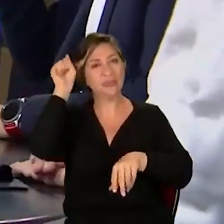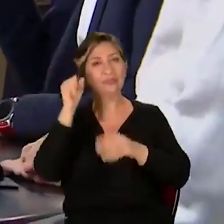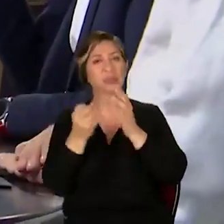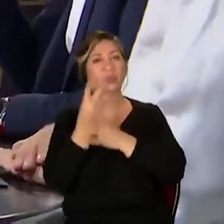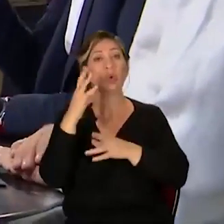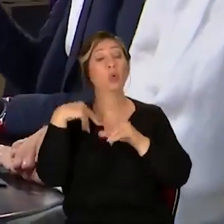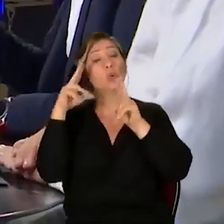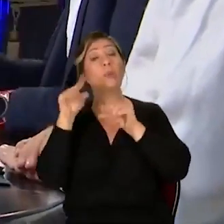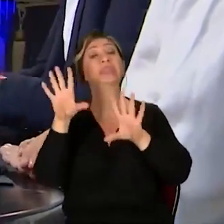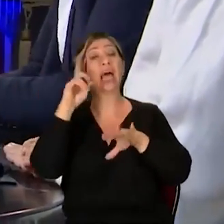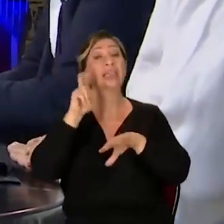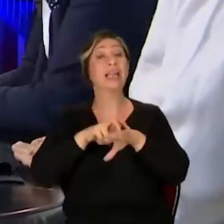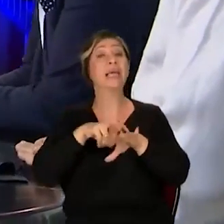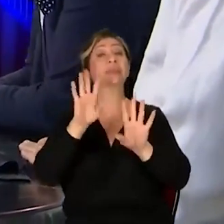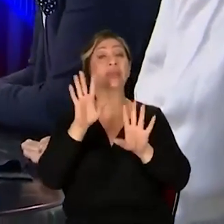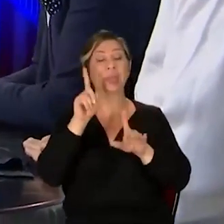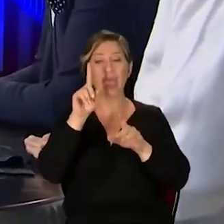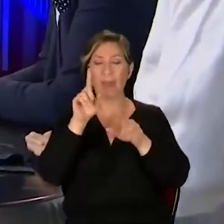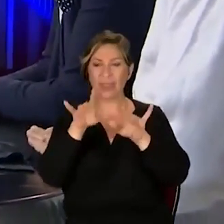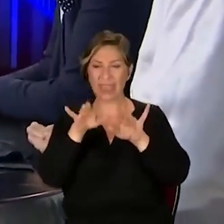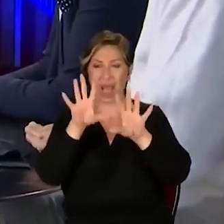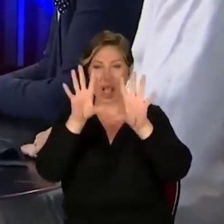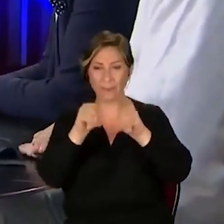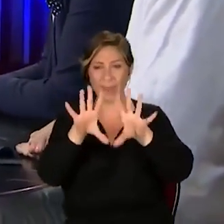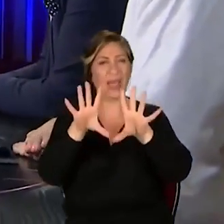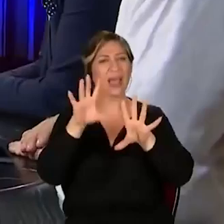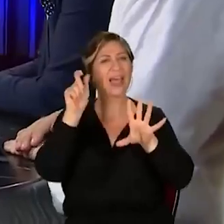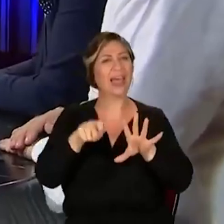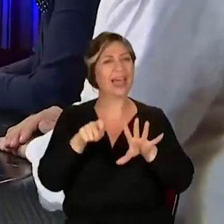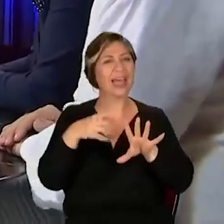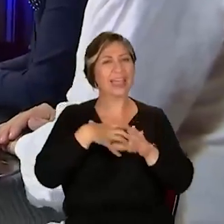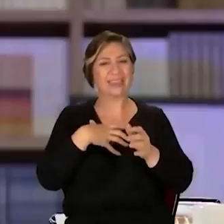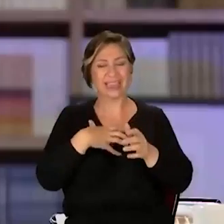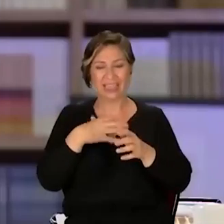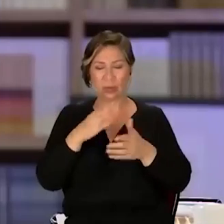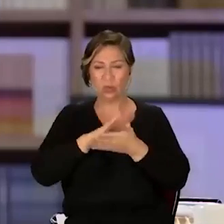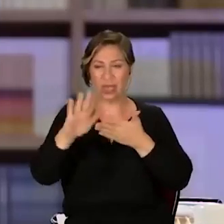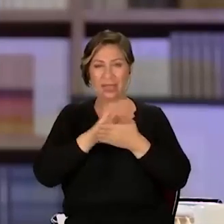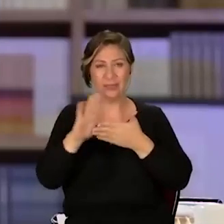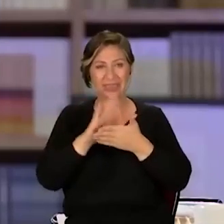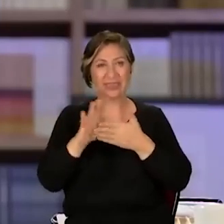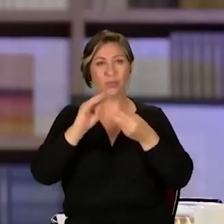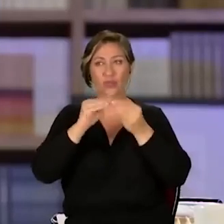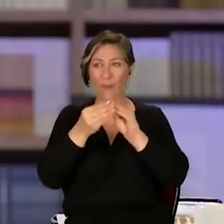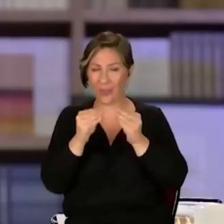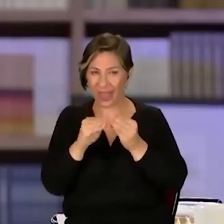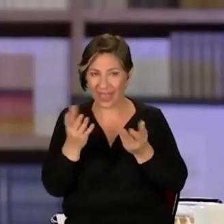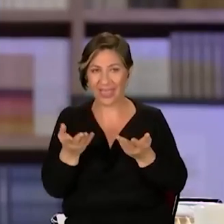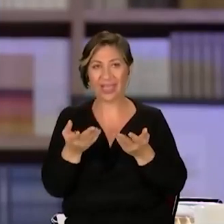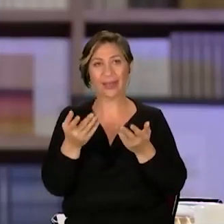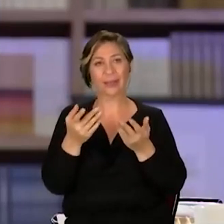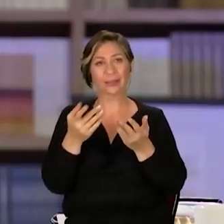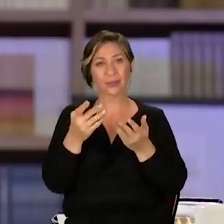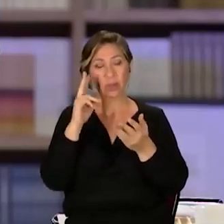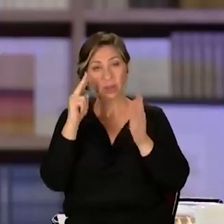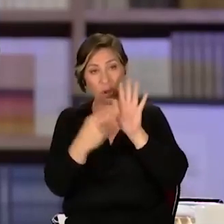uyumazsak şey var. Uyumazsak hatırlayamayız. Yani hayır, bir bilgisayarın aç kapa yaptığımız zaman kendi kendini check etmesi, problemleri